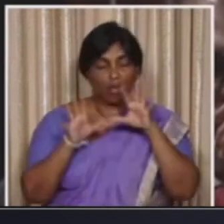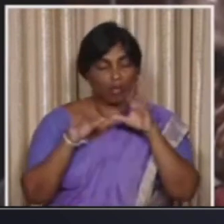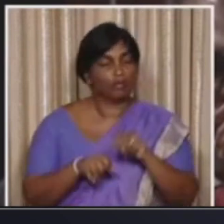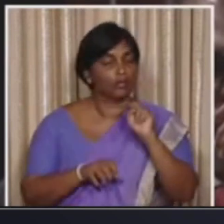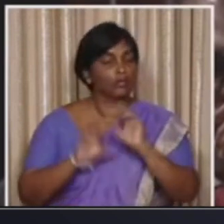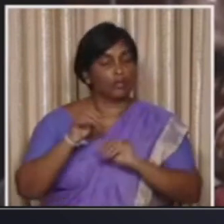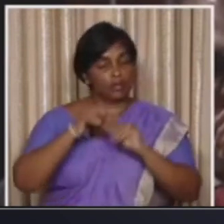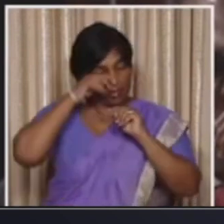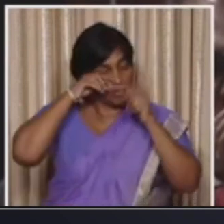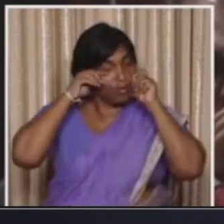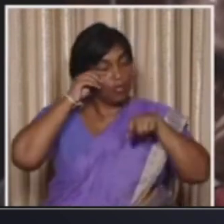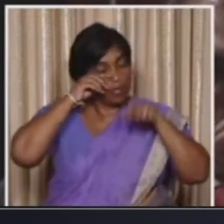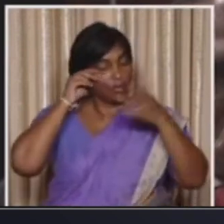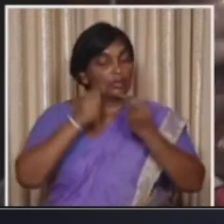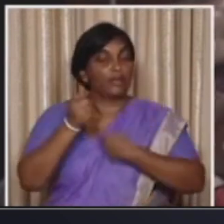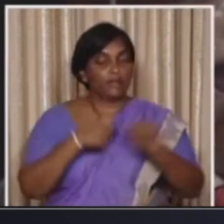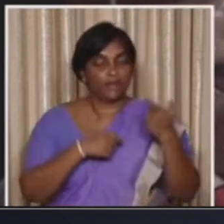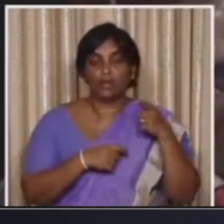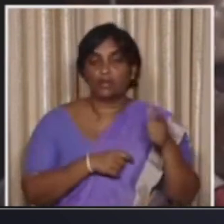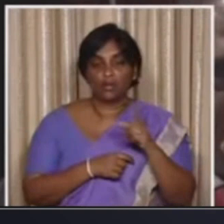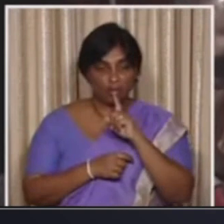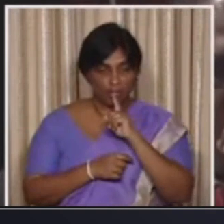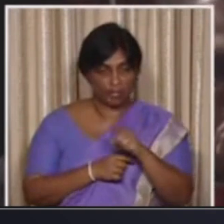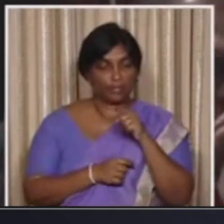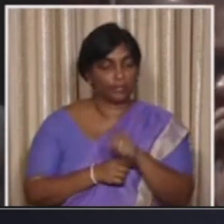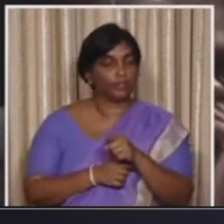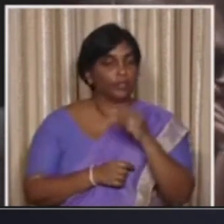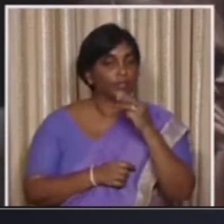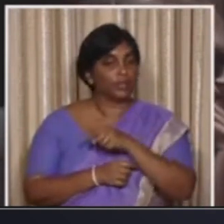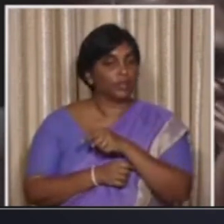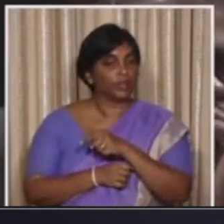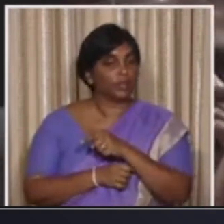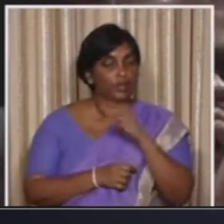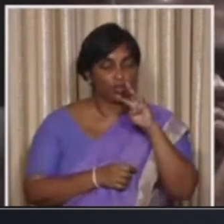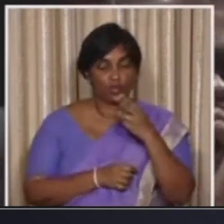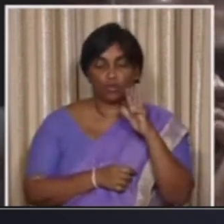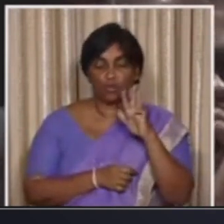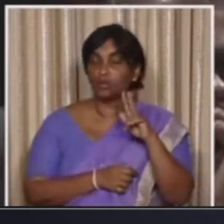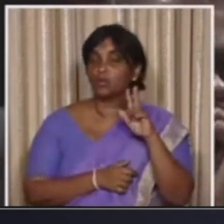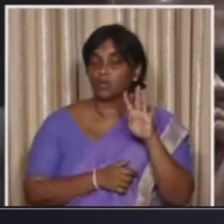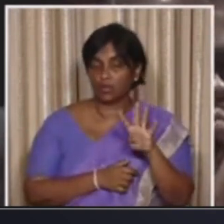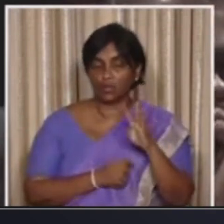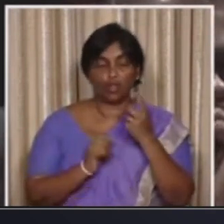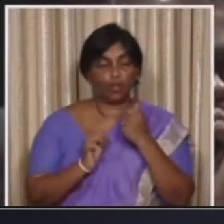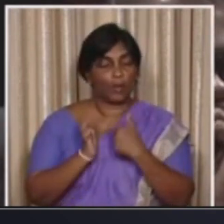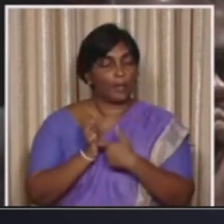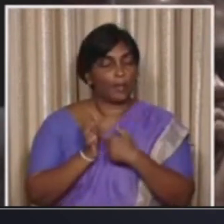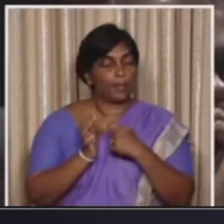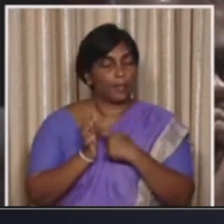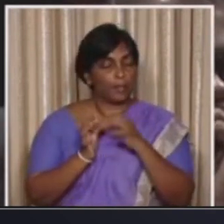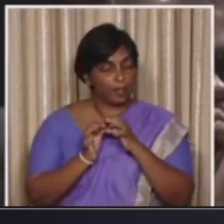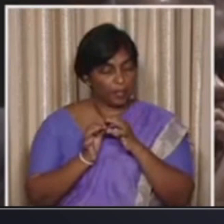20%කින් මහජනයාට විකුණනවා කියලා ඒ කියන්නේ අර 394 ක රුපියල් බිලියන